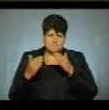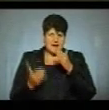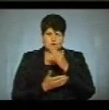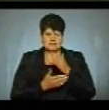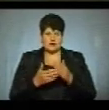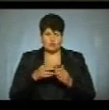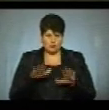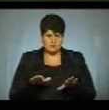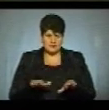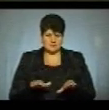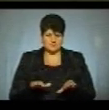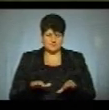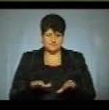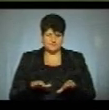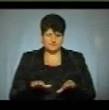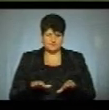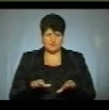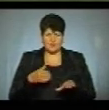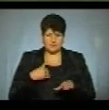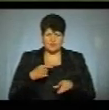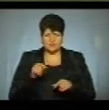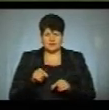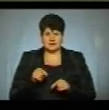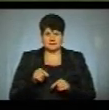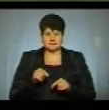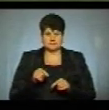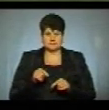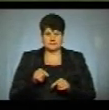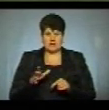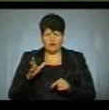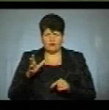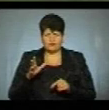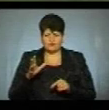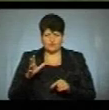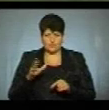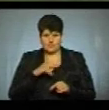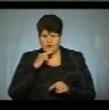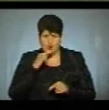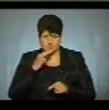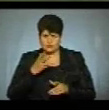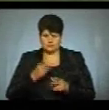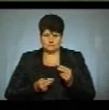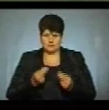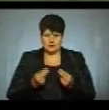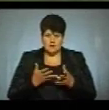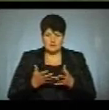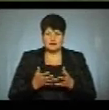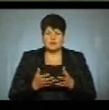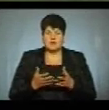Ми не так зважно вважали на цю гру і не так настроїлися,